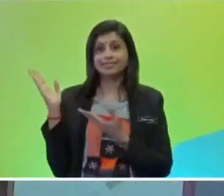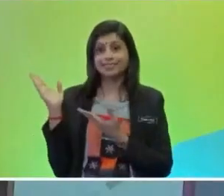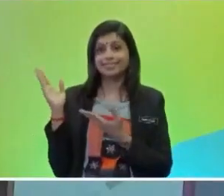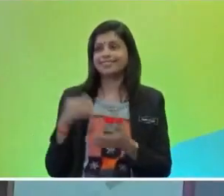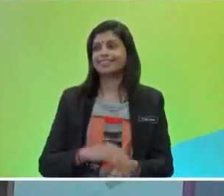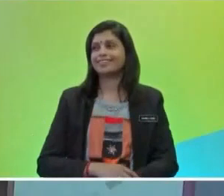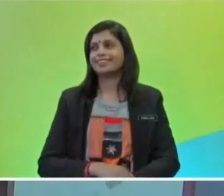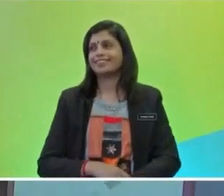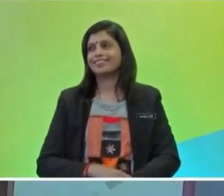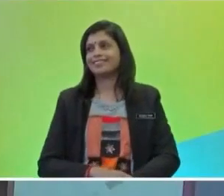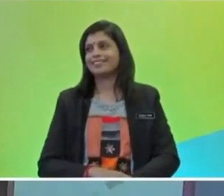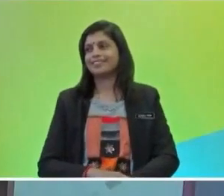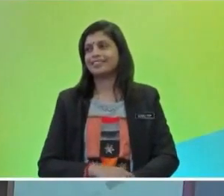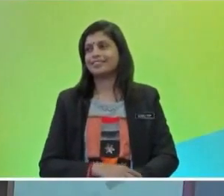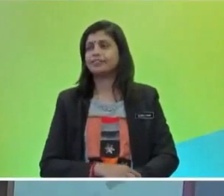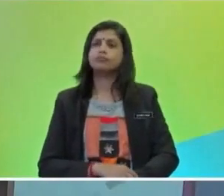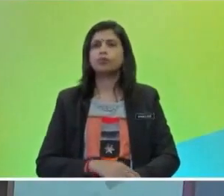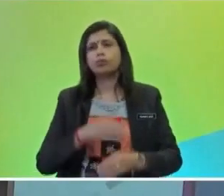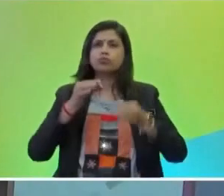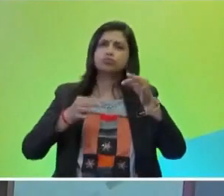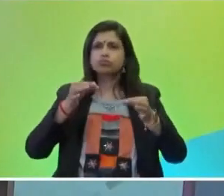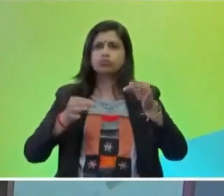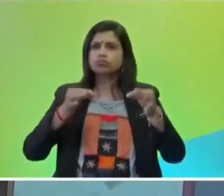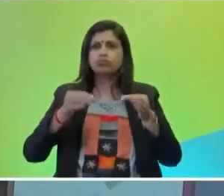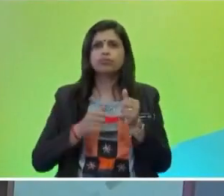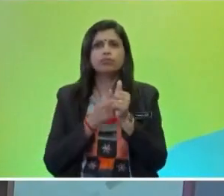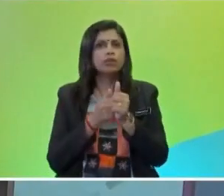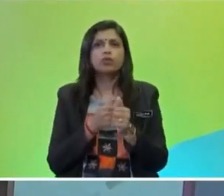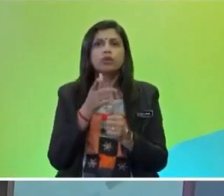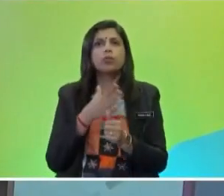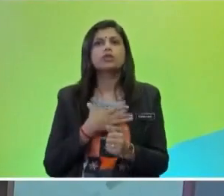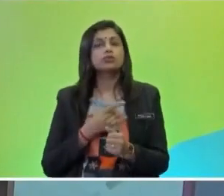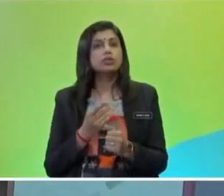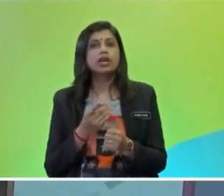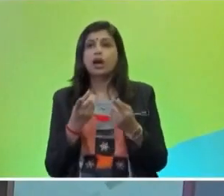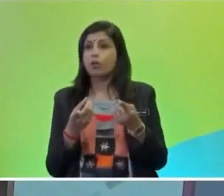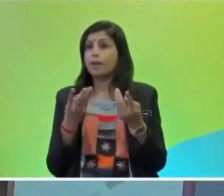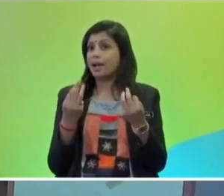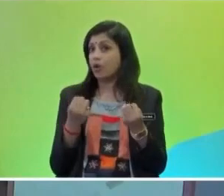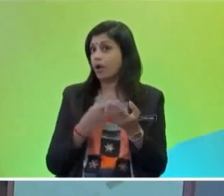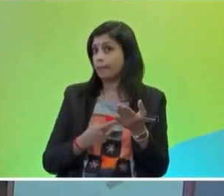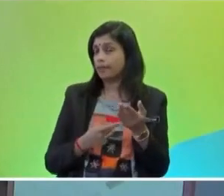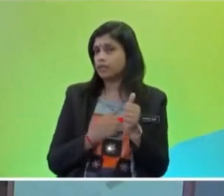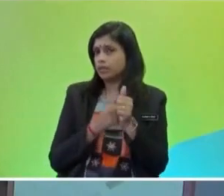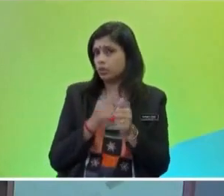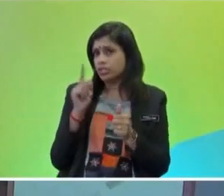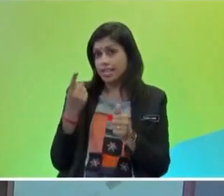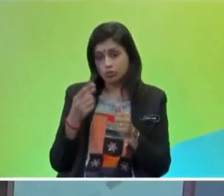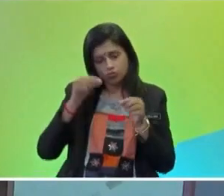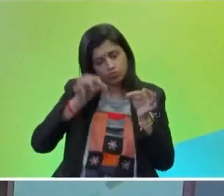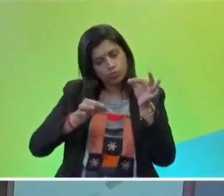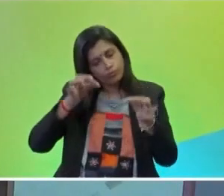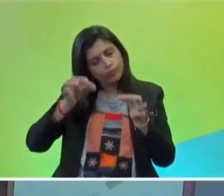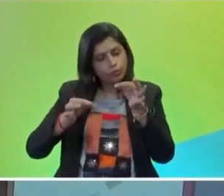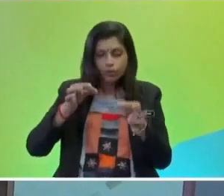ni. Okey, kita masukkan saja. Silakan. Kita masukkan saja. Bagi dia nampak cantik nampak sikit. Nampak cantik Okey. Okey. Sebab jiran banyak tolong